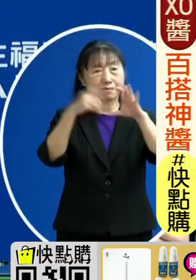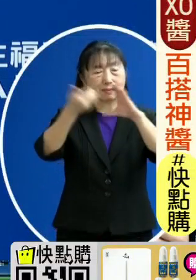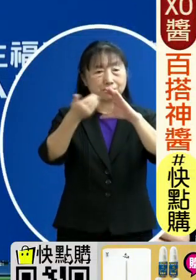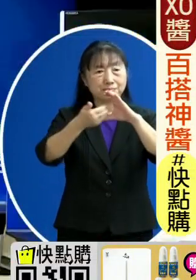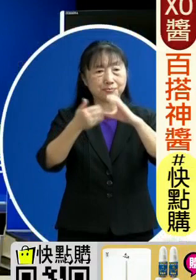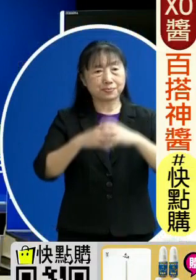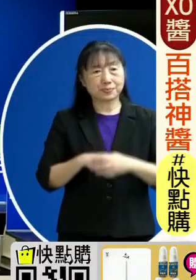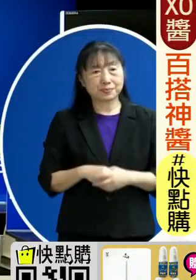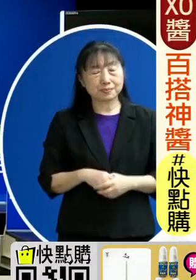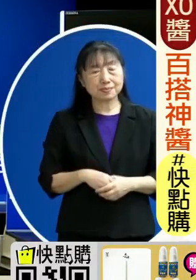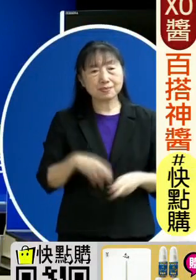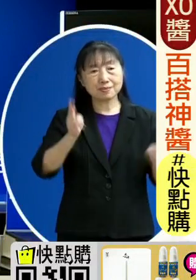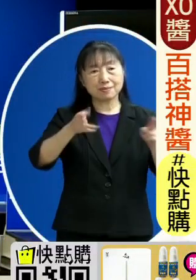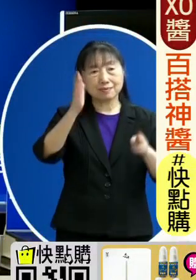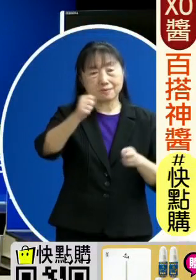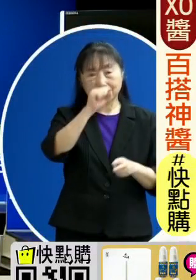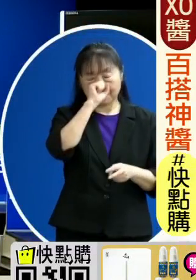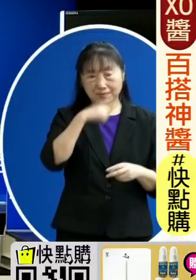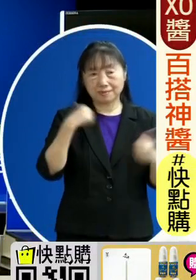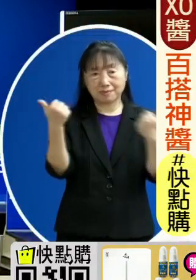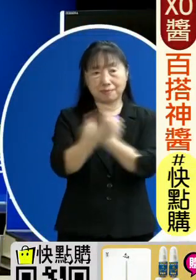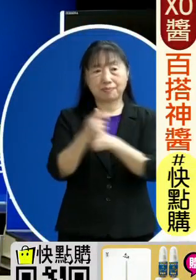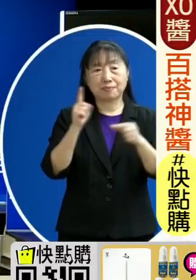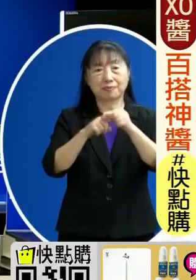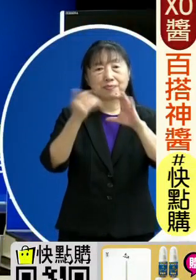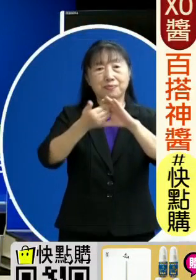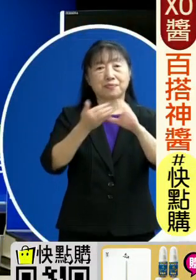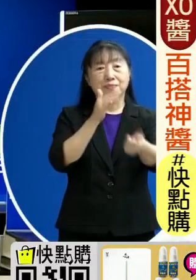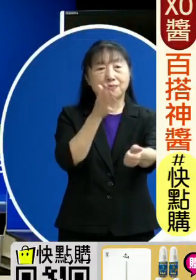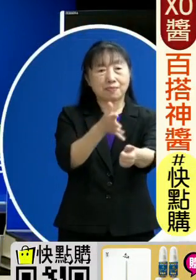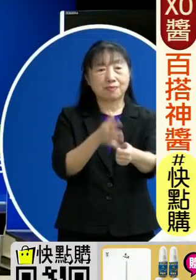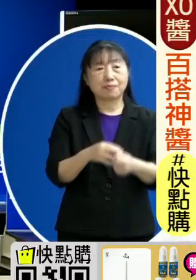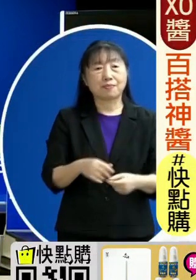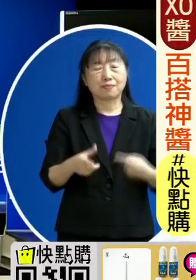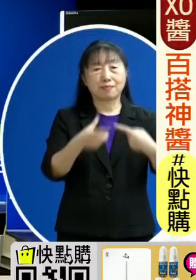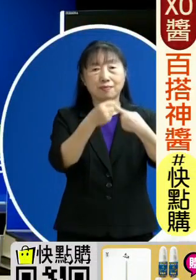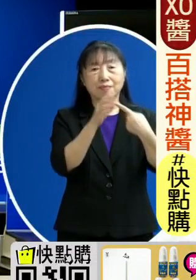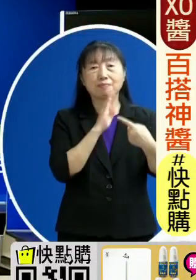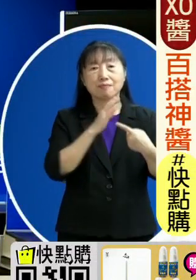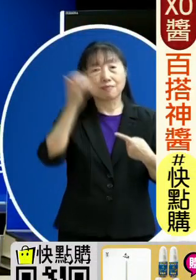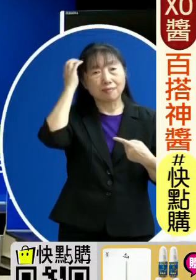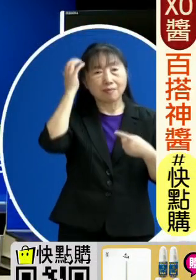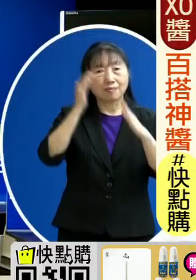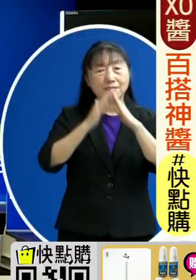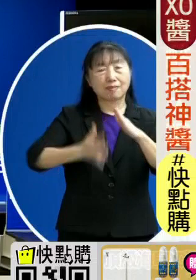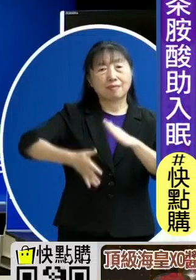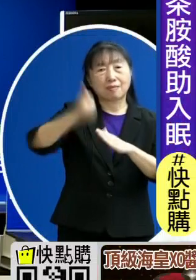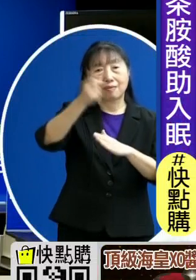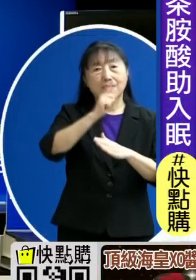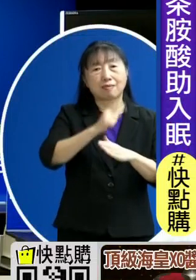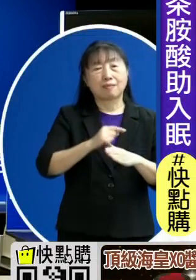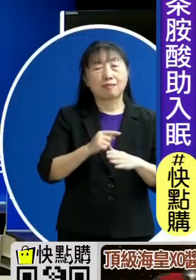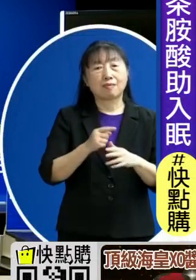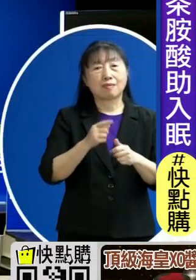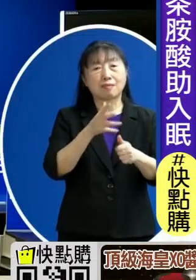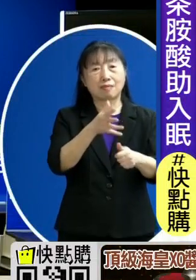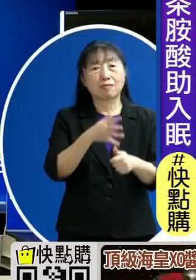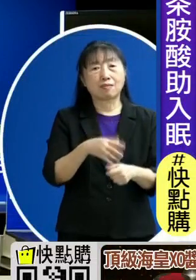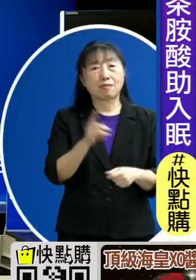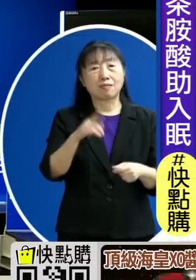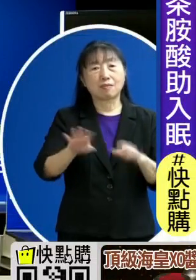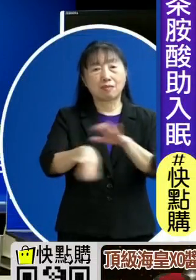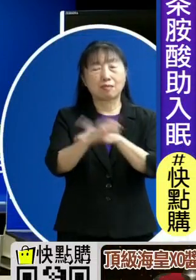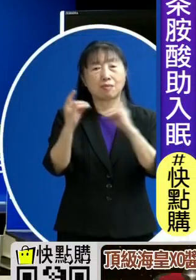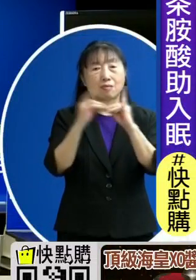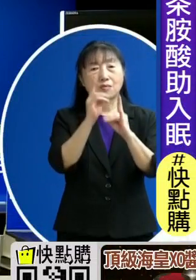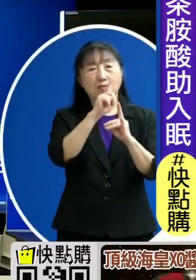心也不理他，现在每天还是在。”疫情指挥流行中心开记者会，然后每天报数。我老讲，他从几十例、几百例、一千例、2000例、3000例，